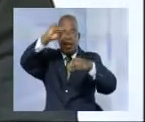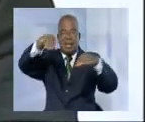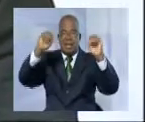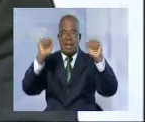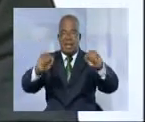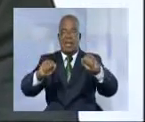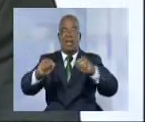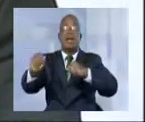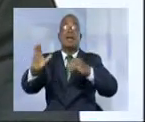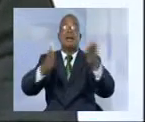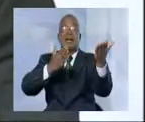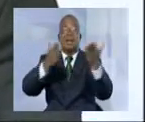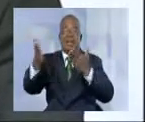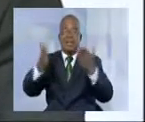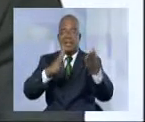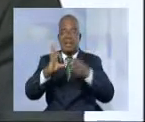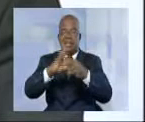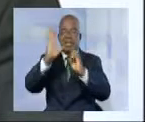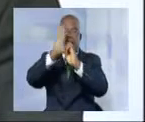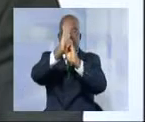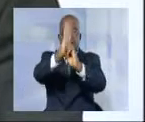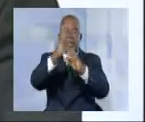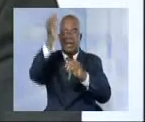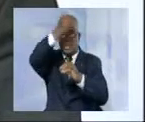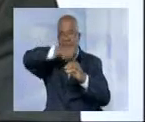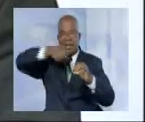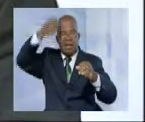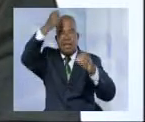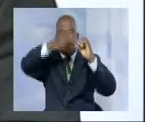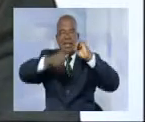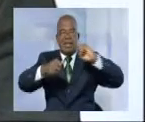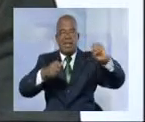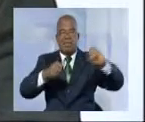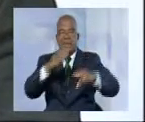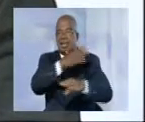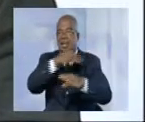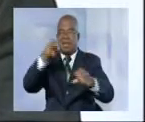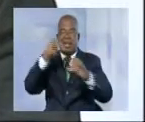à d'autres pays en Afrique de l'Ouest et ailleurs en Afrique. Nous sommes